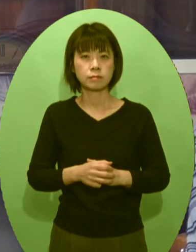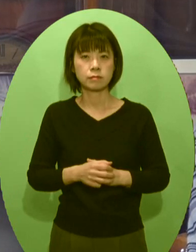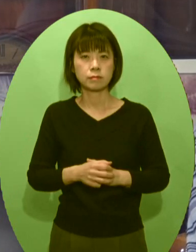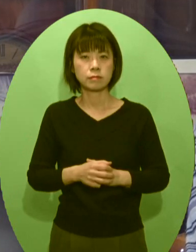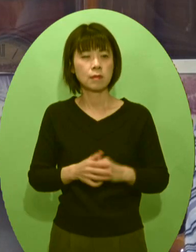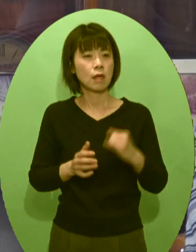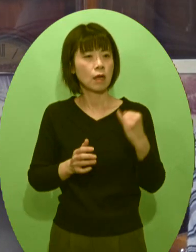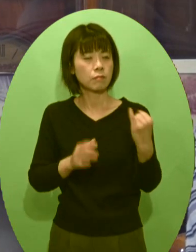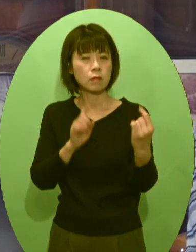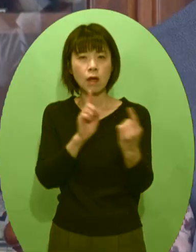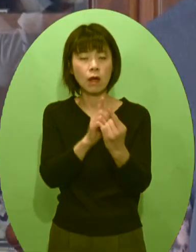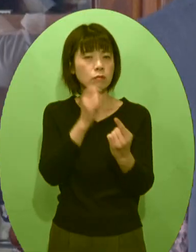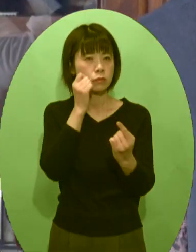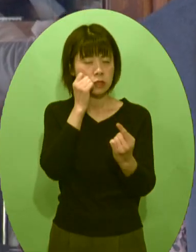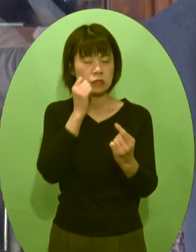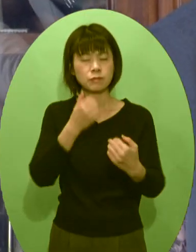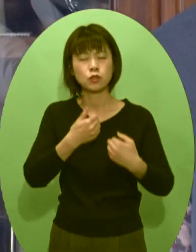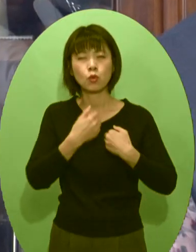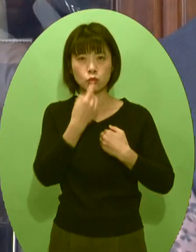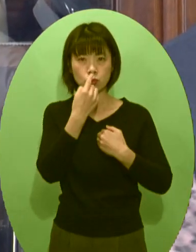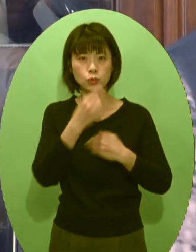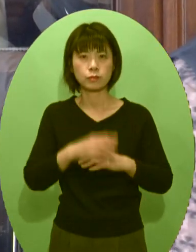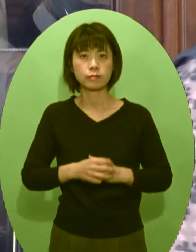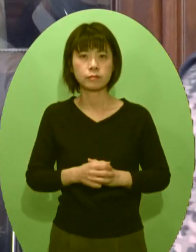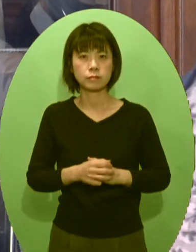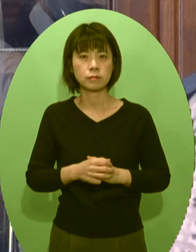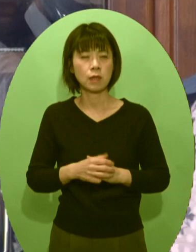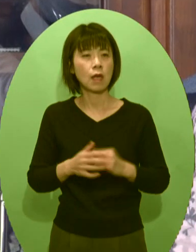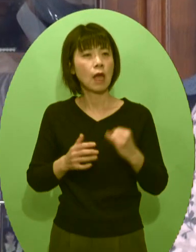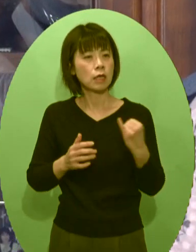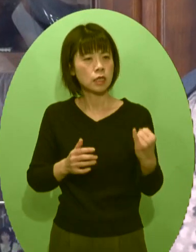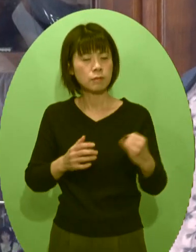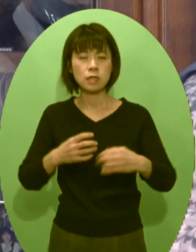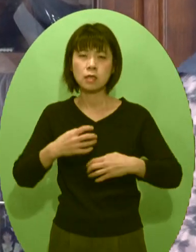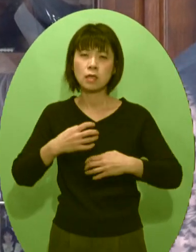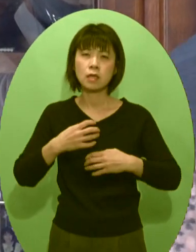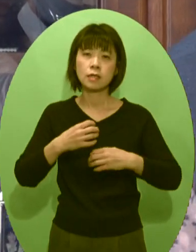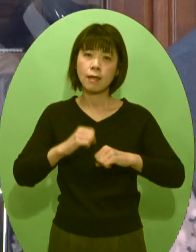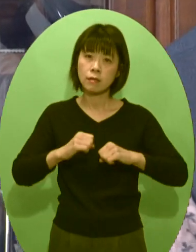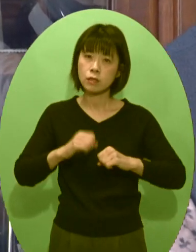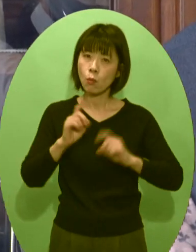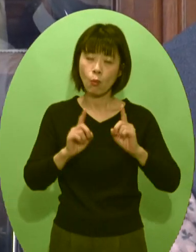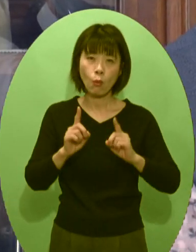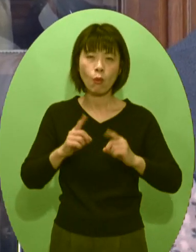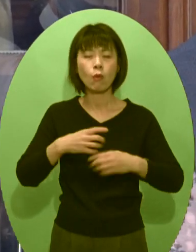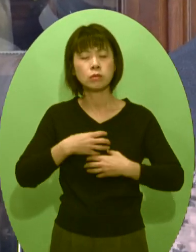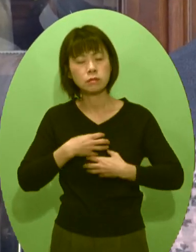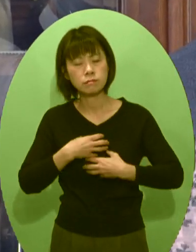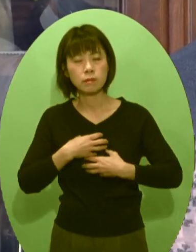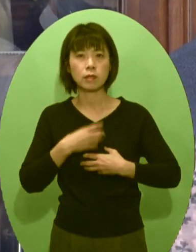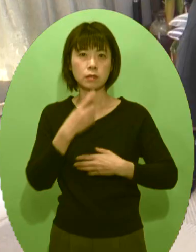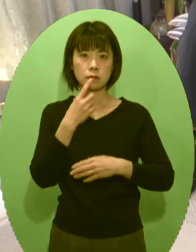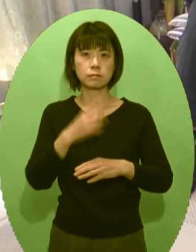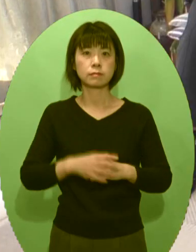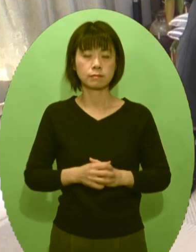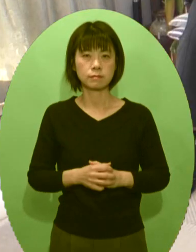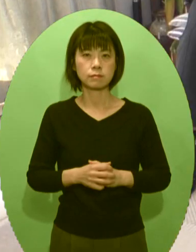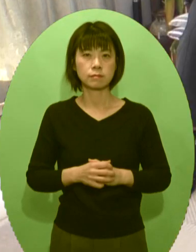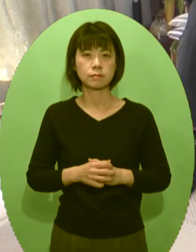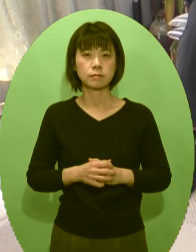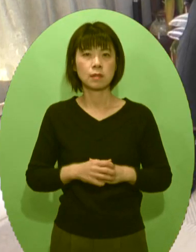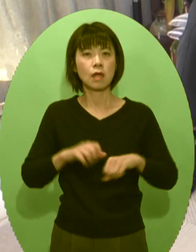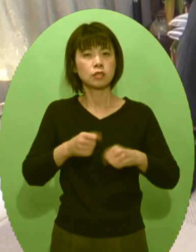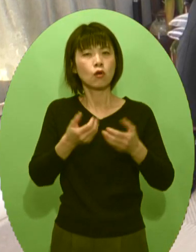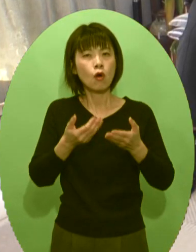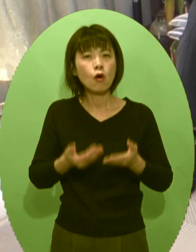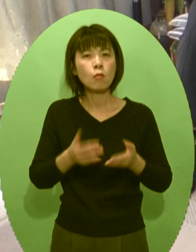にショックだったですね。 いや、なんか元気にしてるかしらっていうのが気が気じゃなかったです。 重度心身障